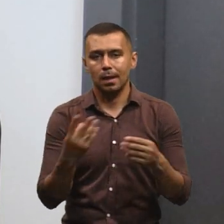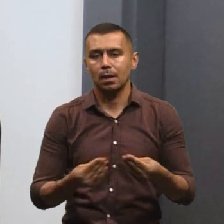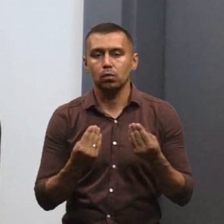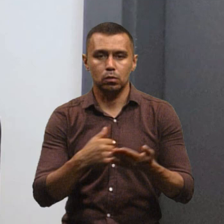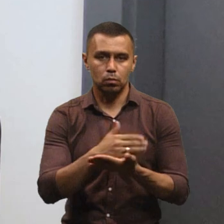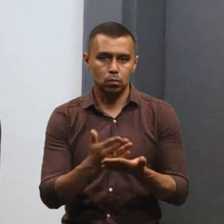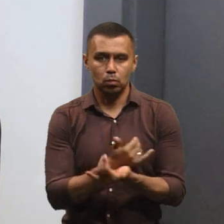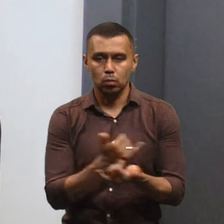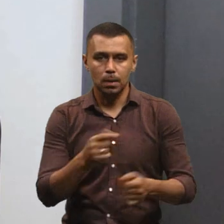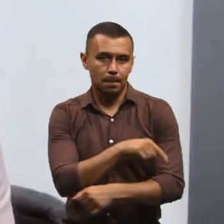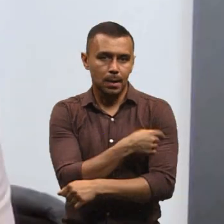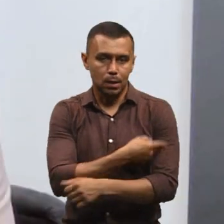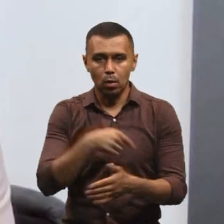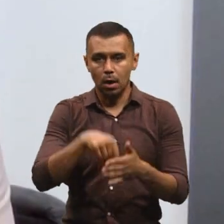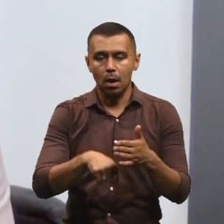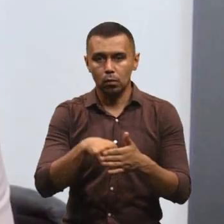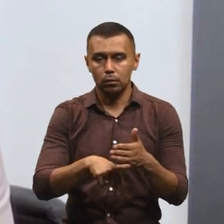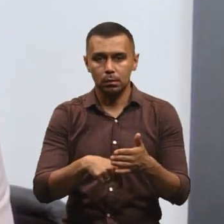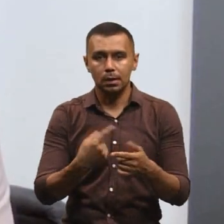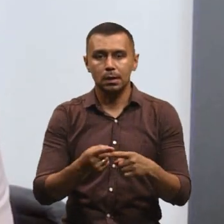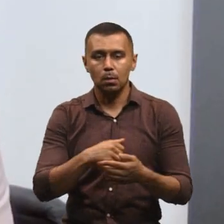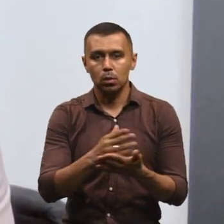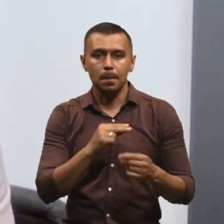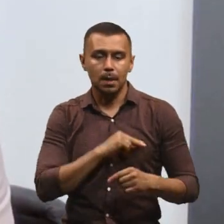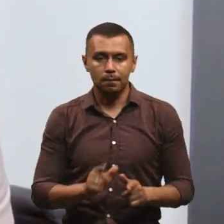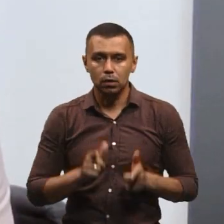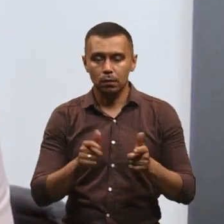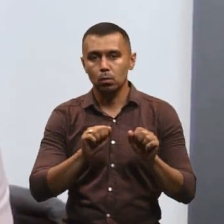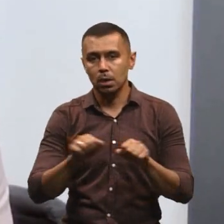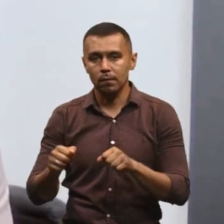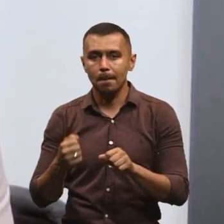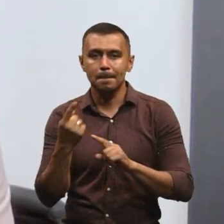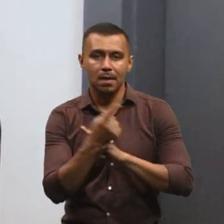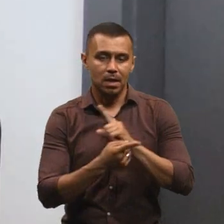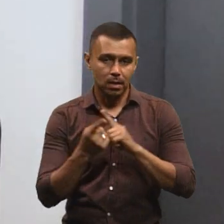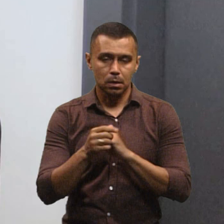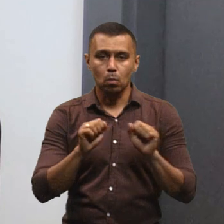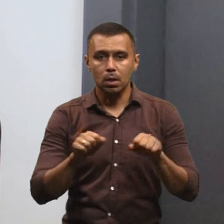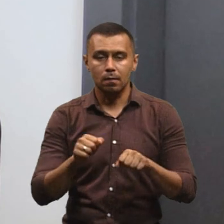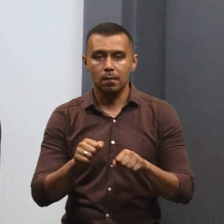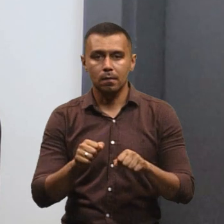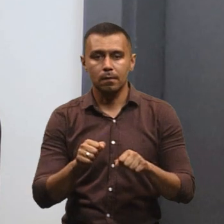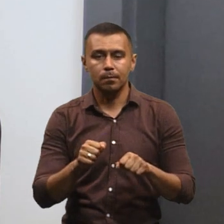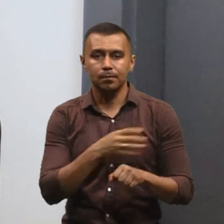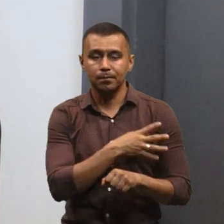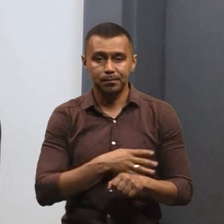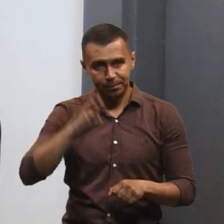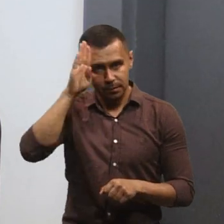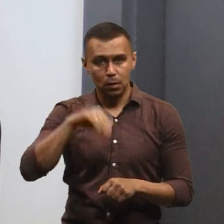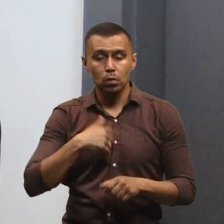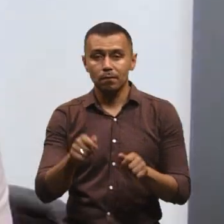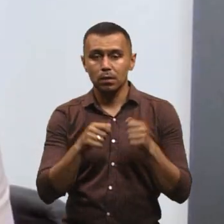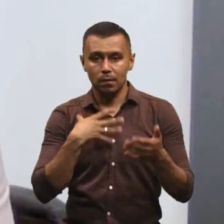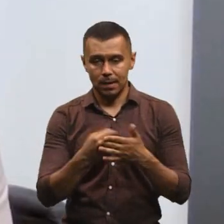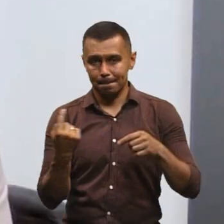у послуги медичного характеру це послуги з працевлаштування можливо перекваліфікація можливо витран чи витиранка захочуть Відкрити